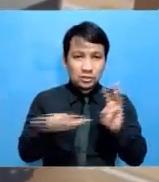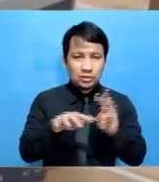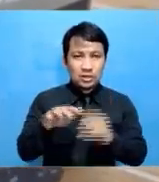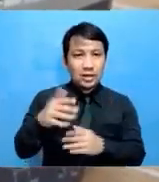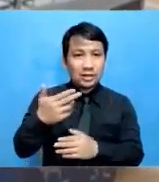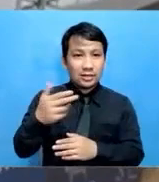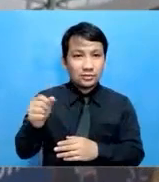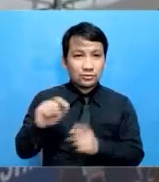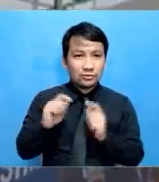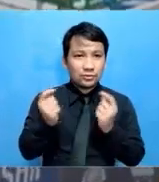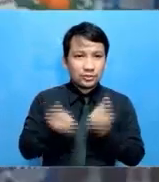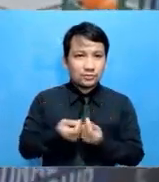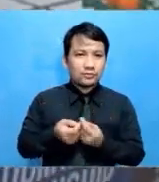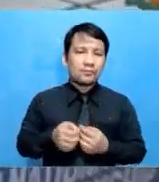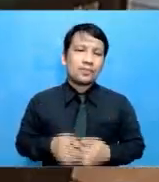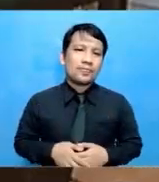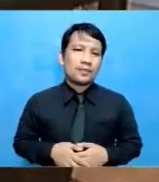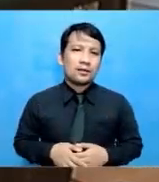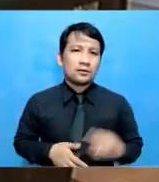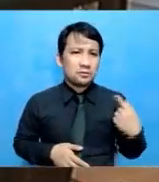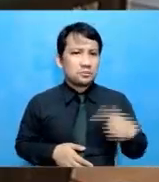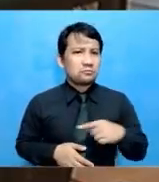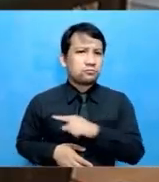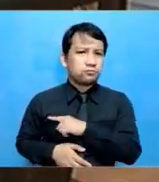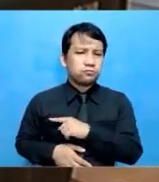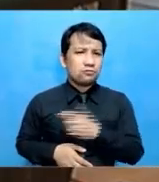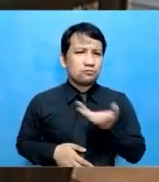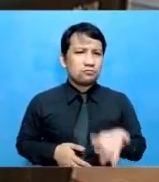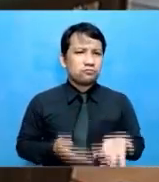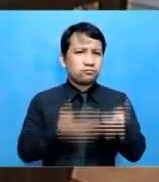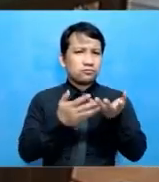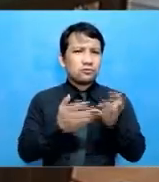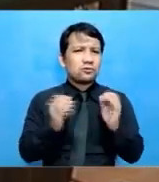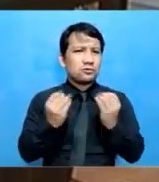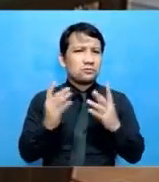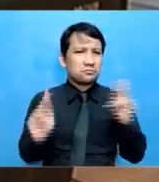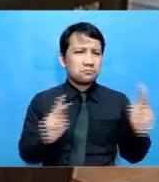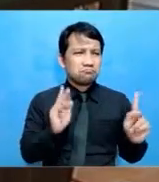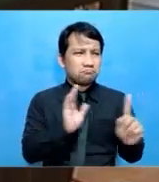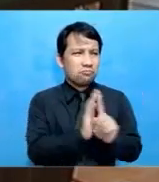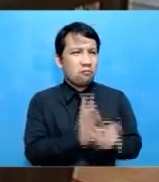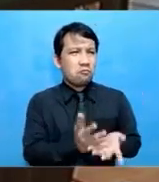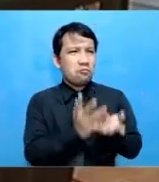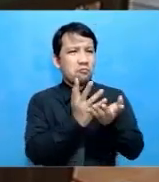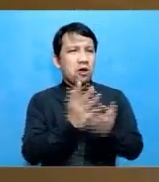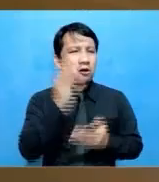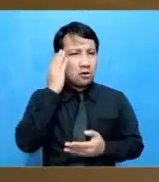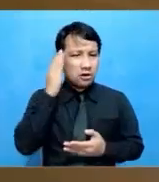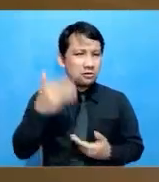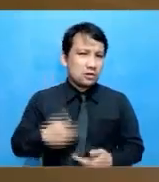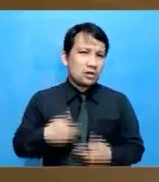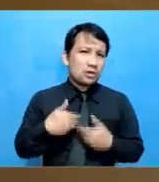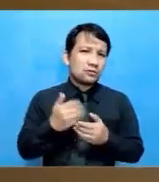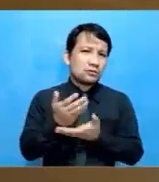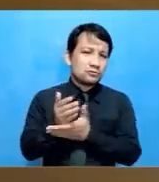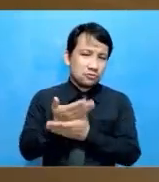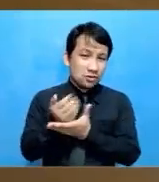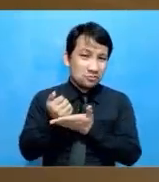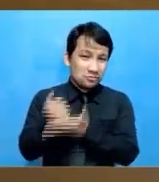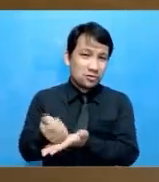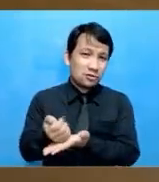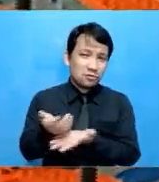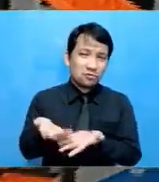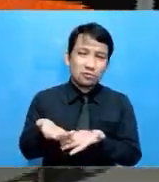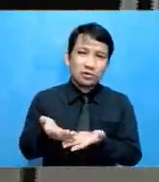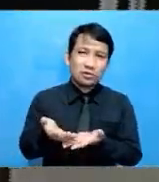team. So this pandemic probably has disheartened a lot of people and like us, we have some thoughts that we want to give up